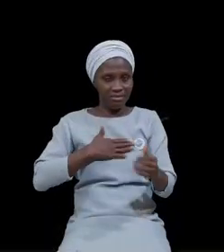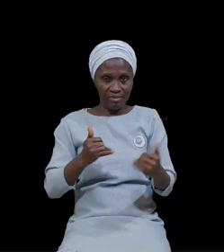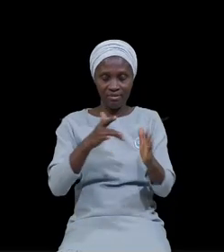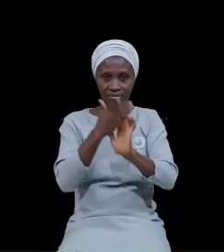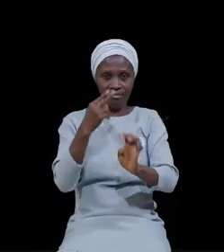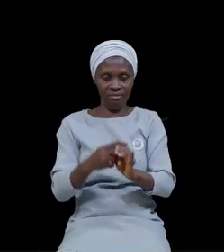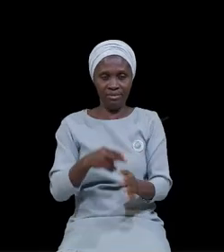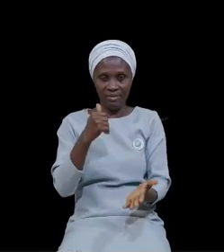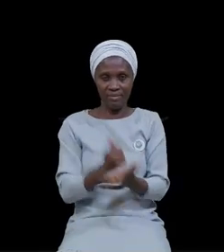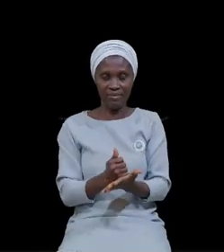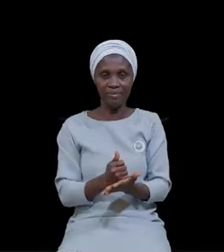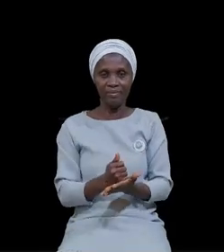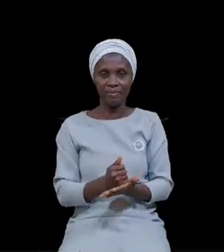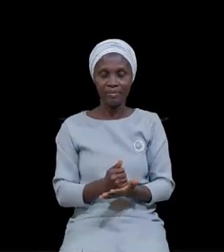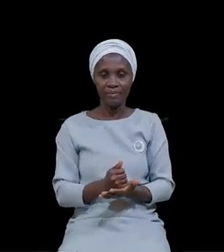moi